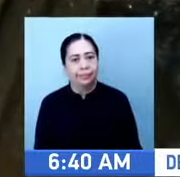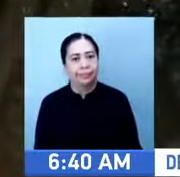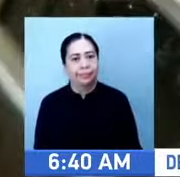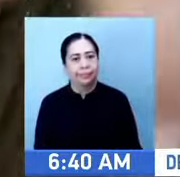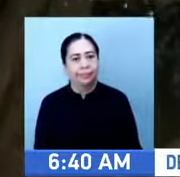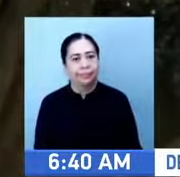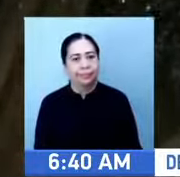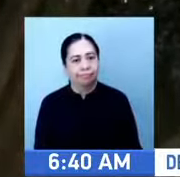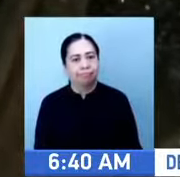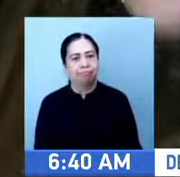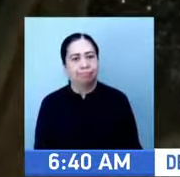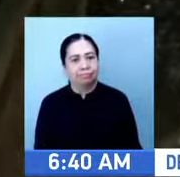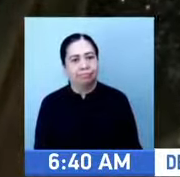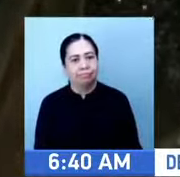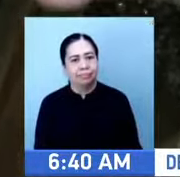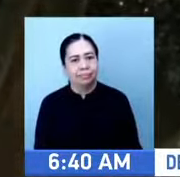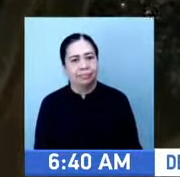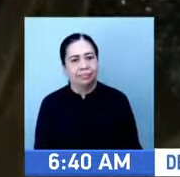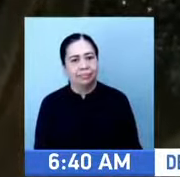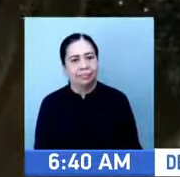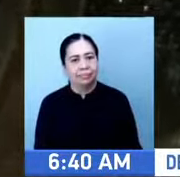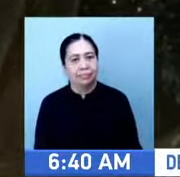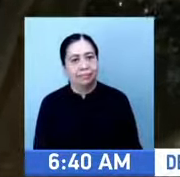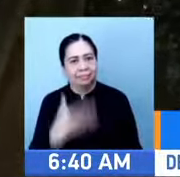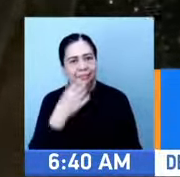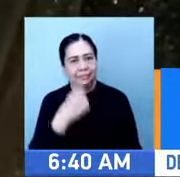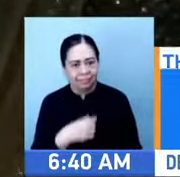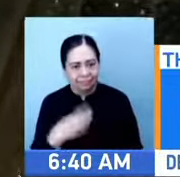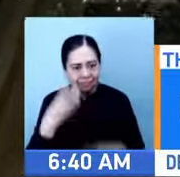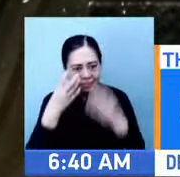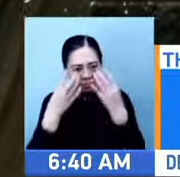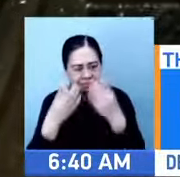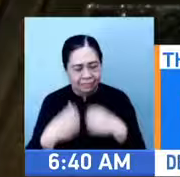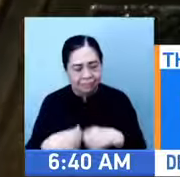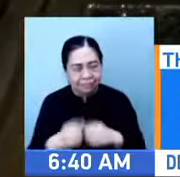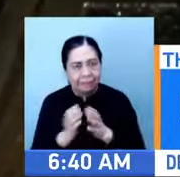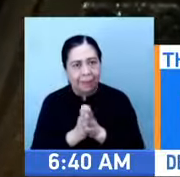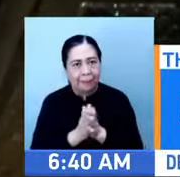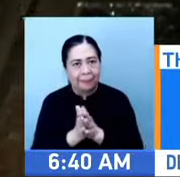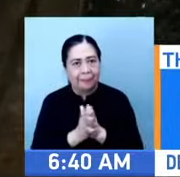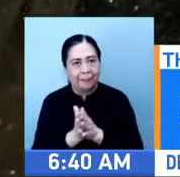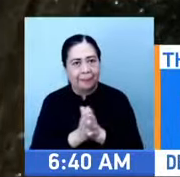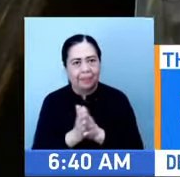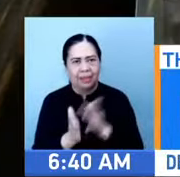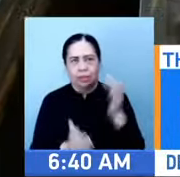Alright. Ang ganda ng presentation. Yung gantong, tsaka yung ingay pa lang no?